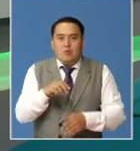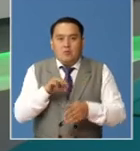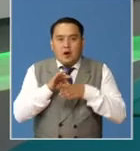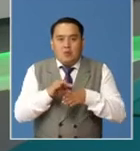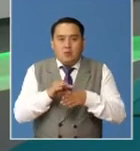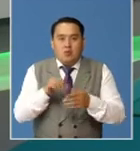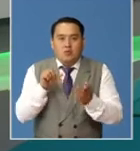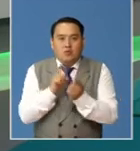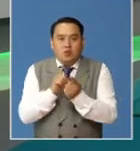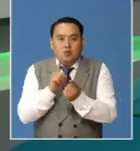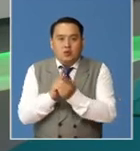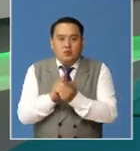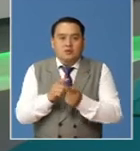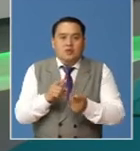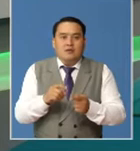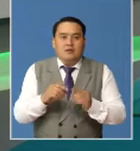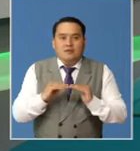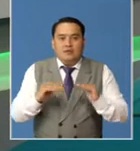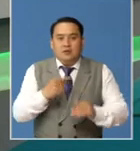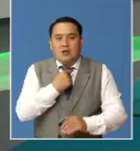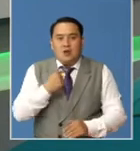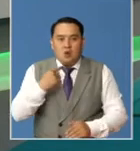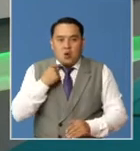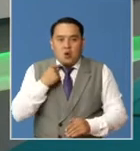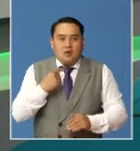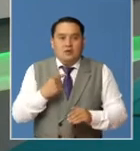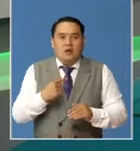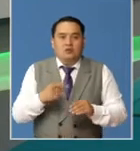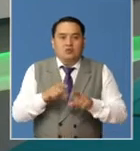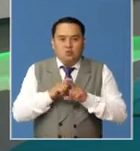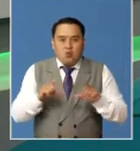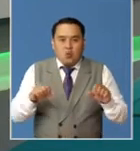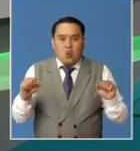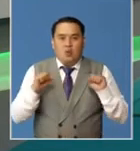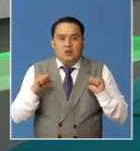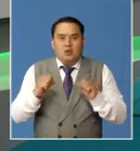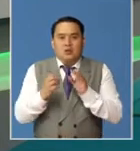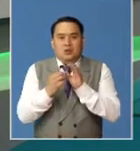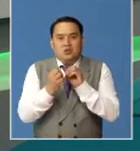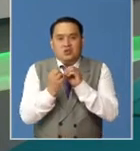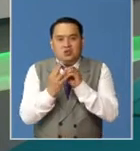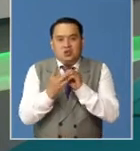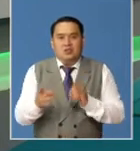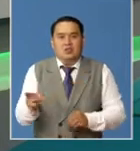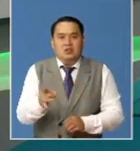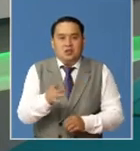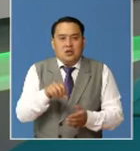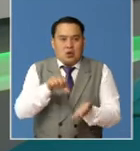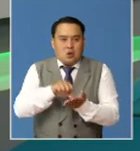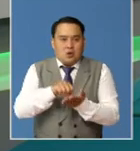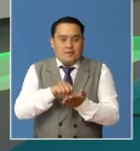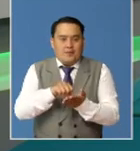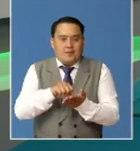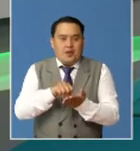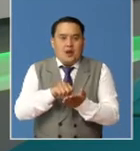ведут в борьбу футбольные дружины, составленные из воспитанников талдыкурганских спортивных школ, а также представителей еще 14